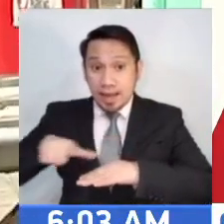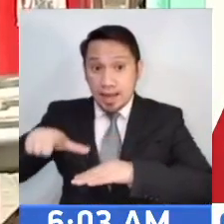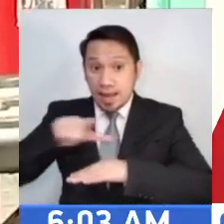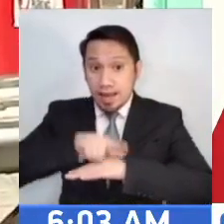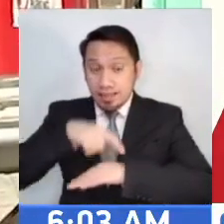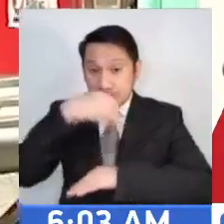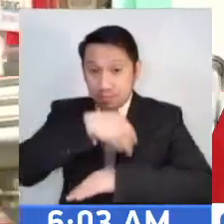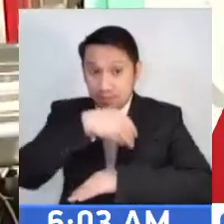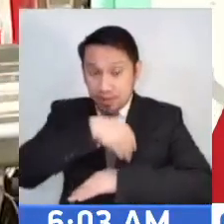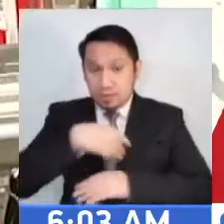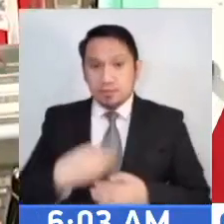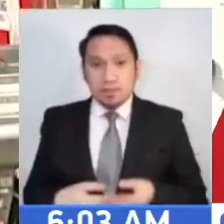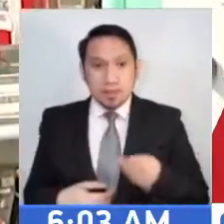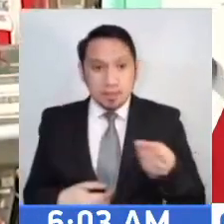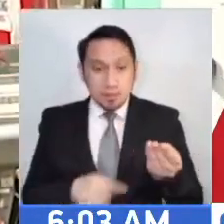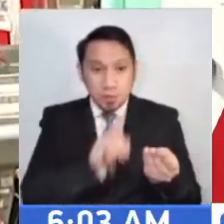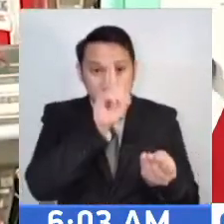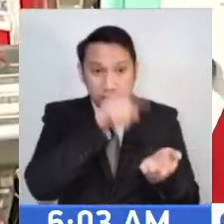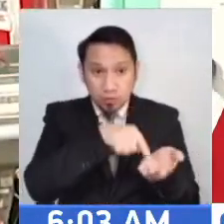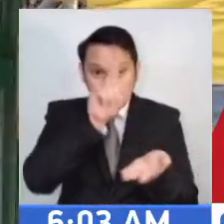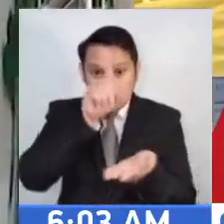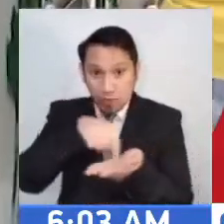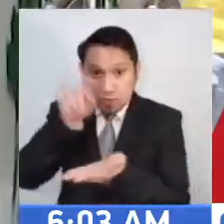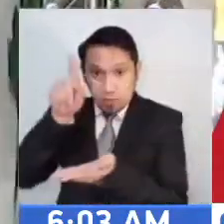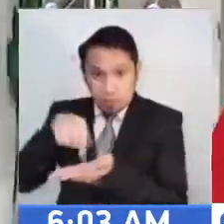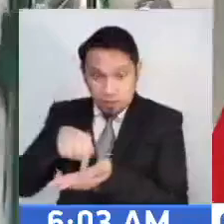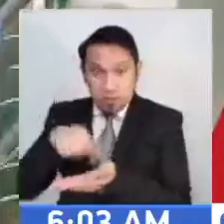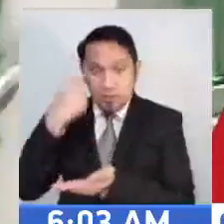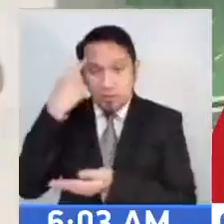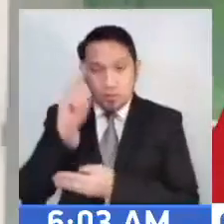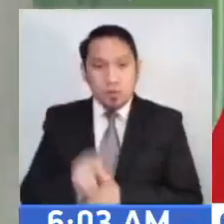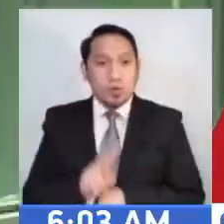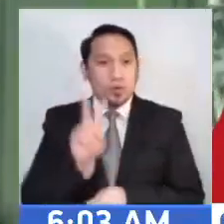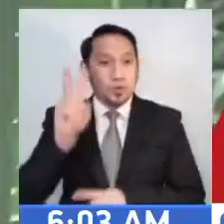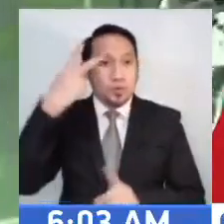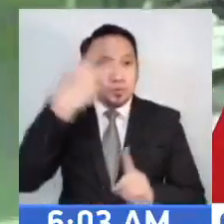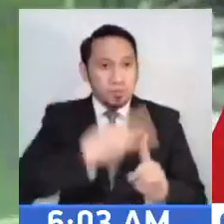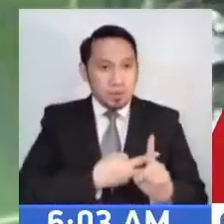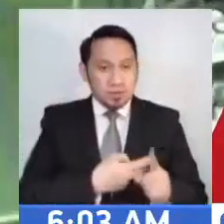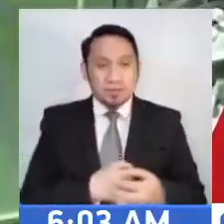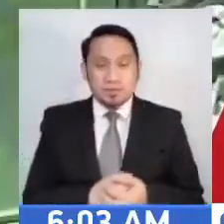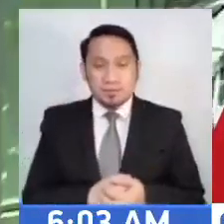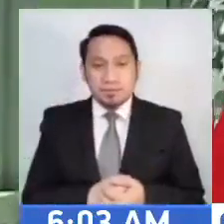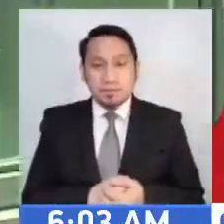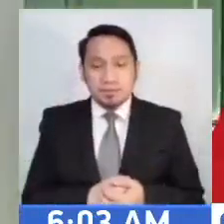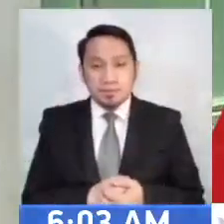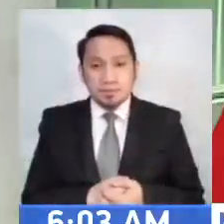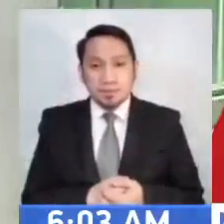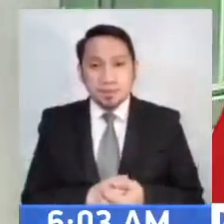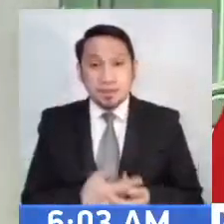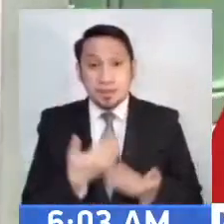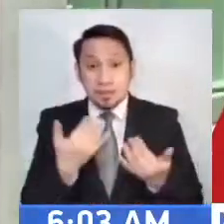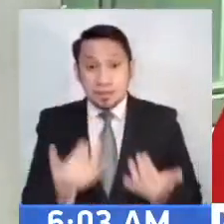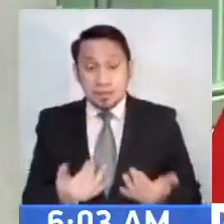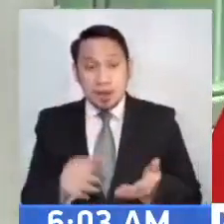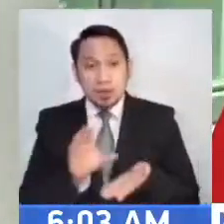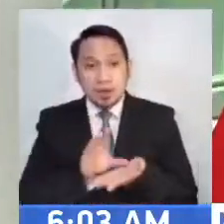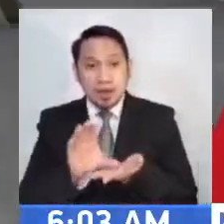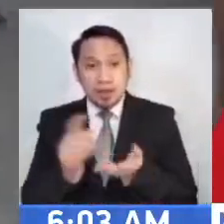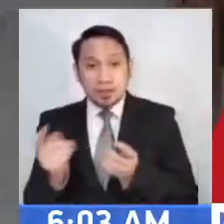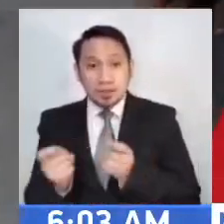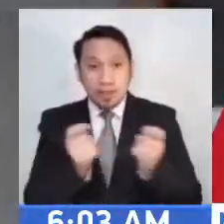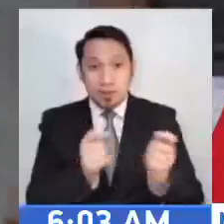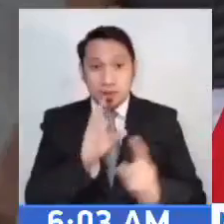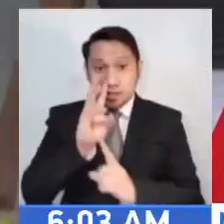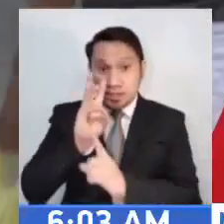na ayuda ang mga benepisyaryo para sa dalawang buwan. Sa ilalim po ng Targeted Cash Transfer Program, 6 na buwan silang